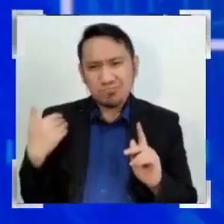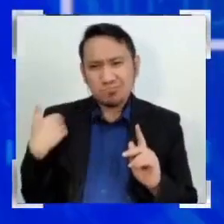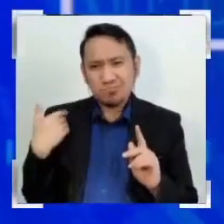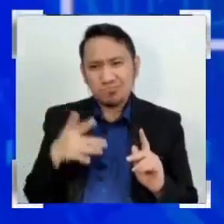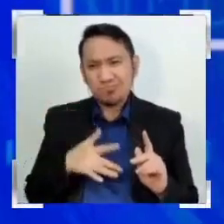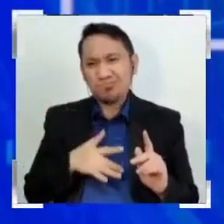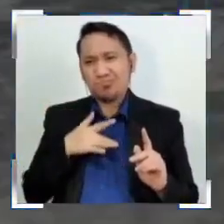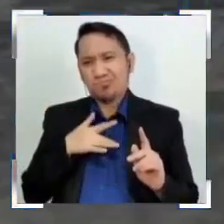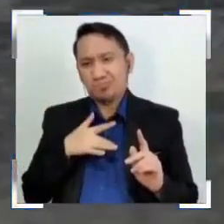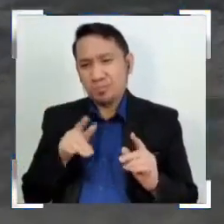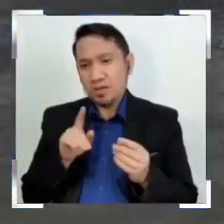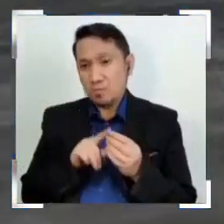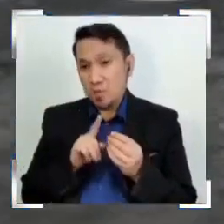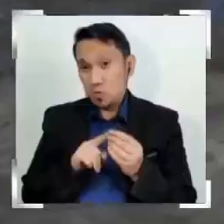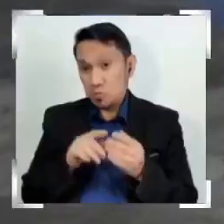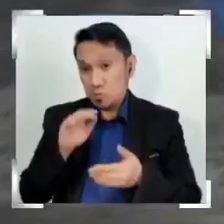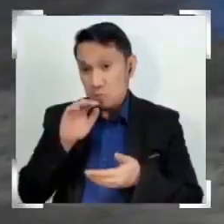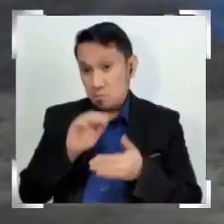Maki Pulido.